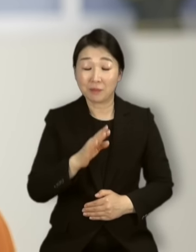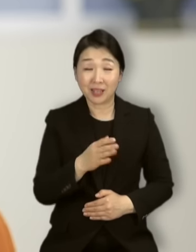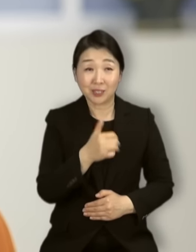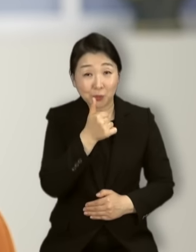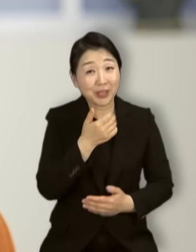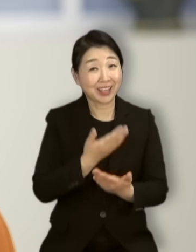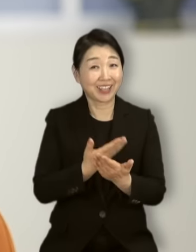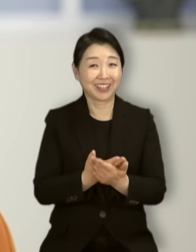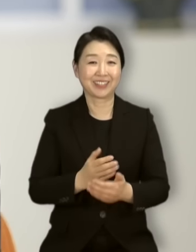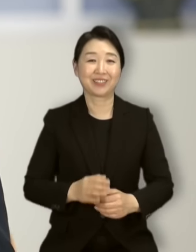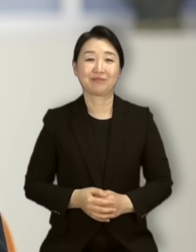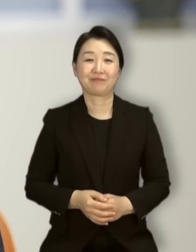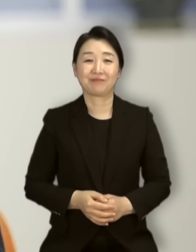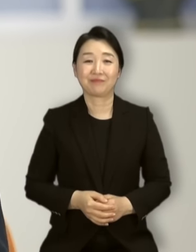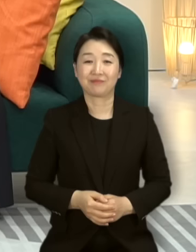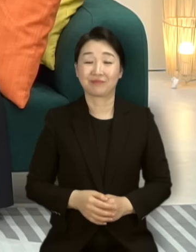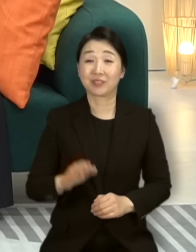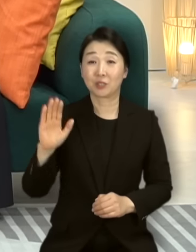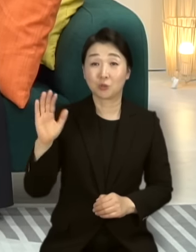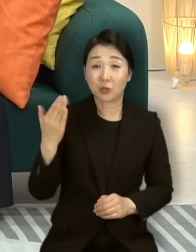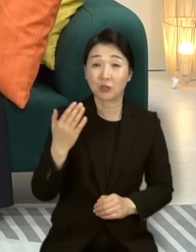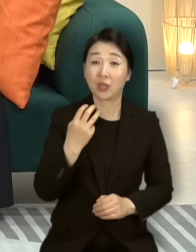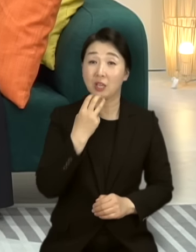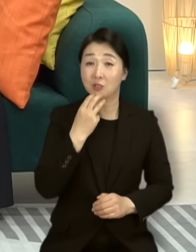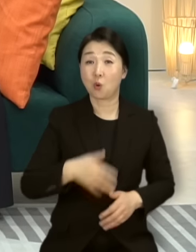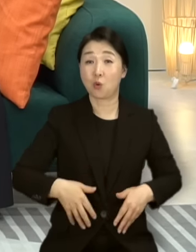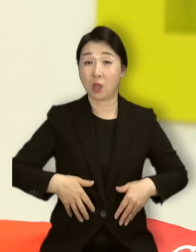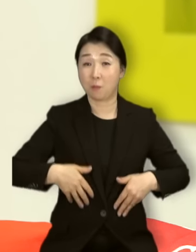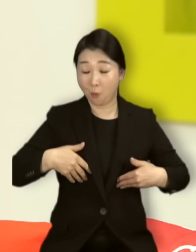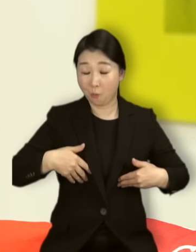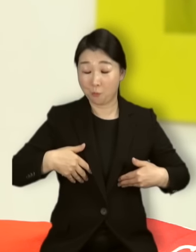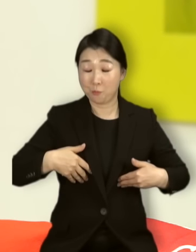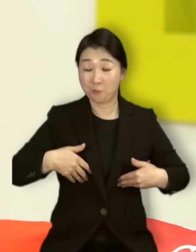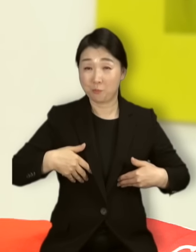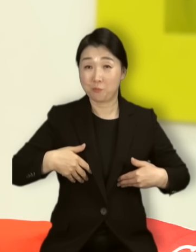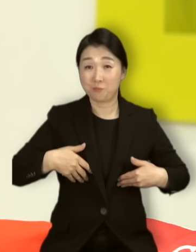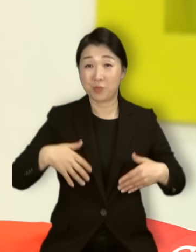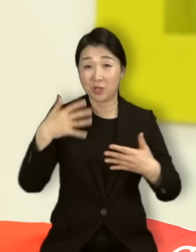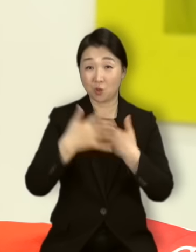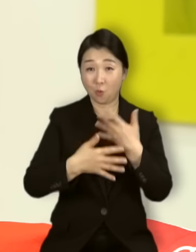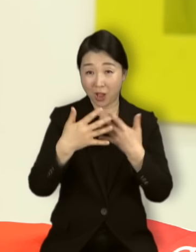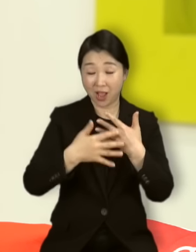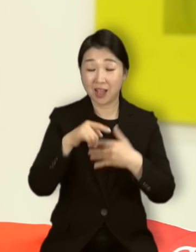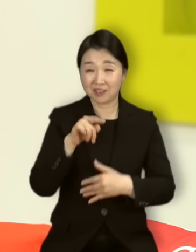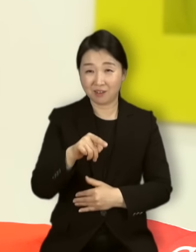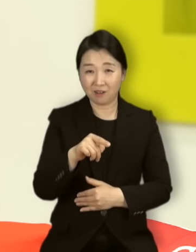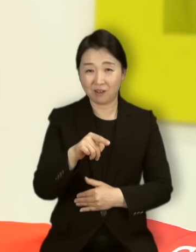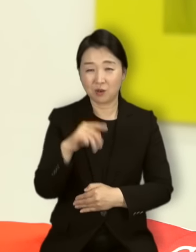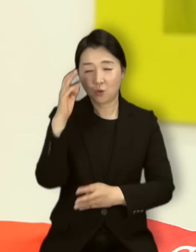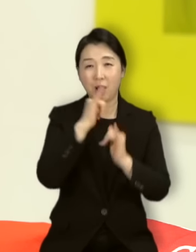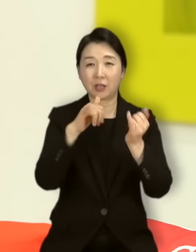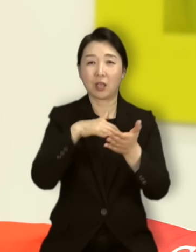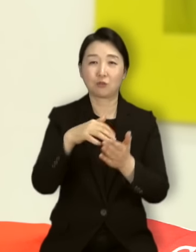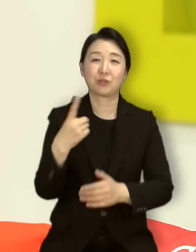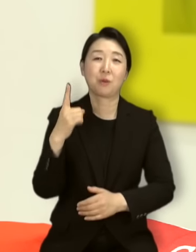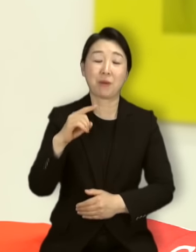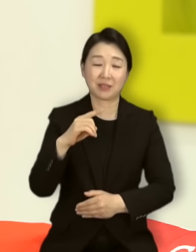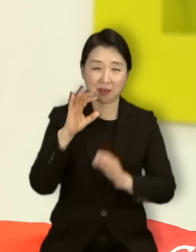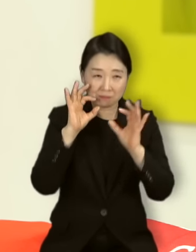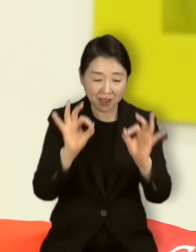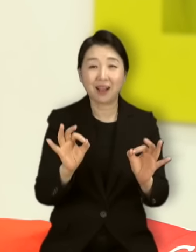속에 두 분 그래도 해 주시겠어요 최근에 어 서울의 보험이라는 영화가 이제 천만네 이상의 많은